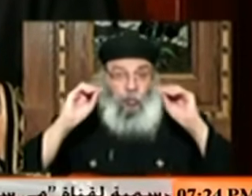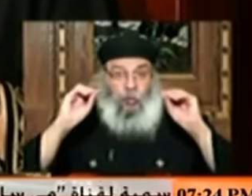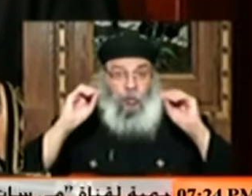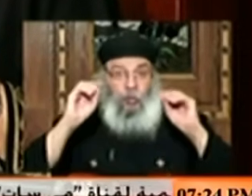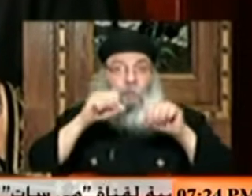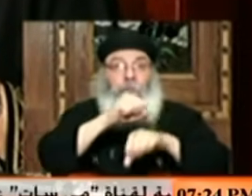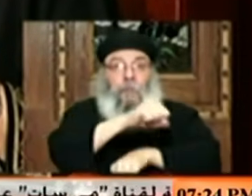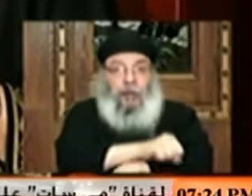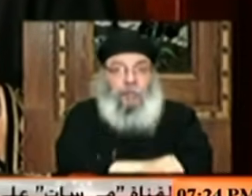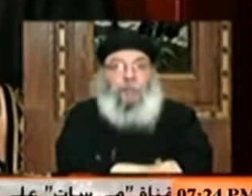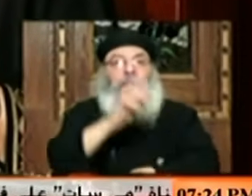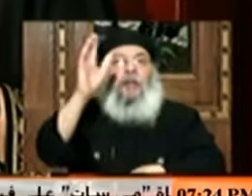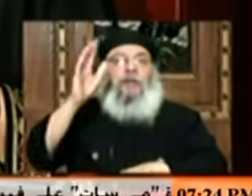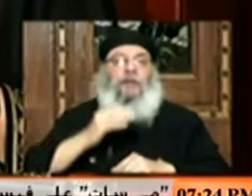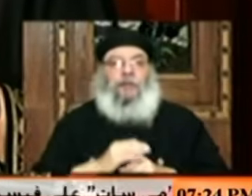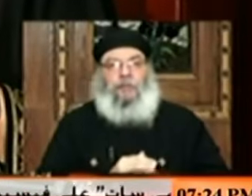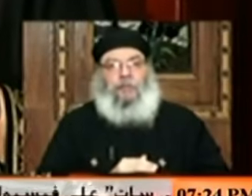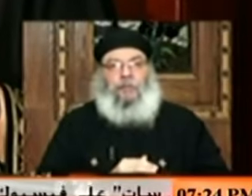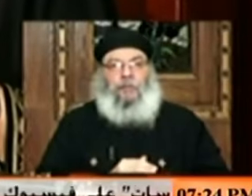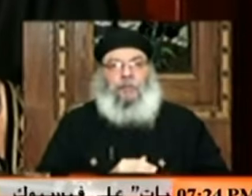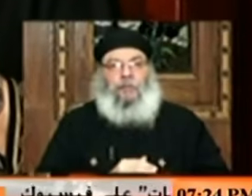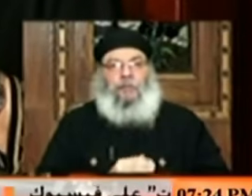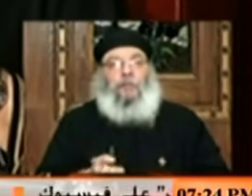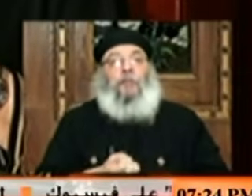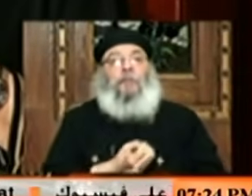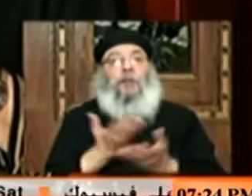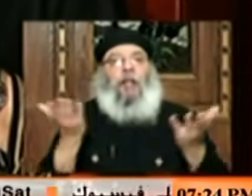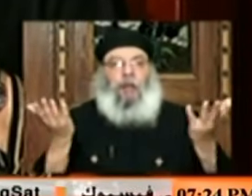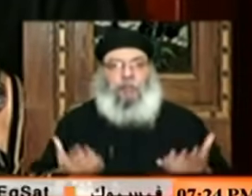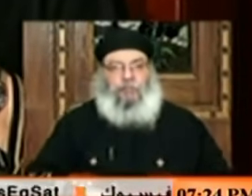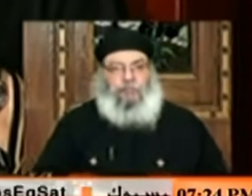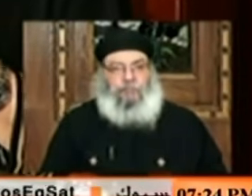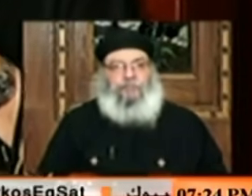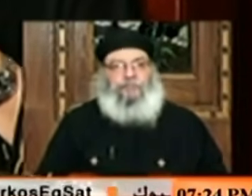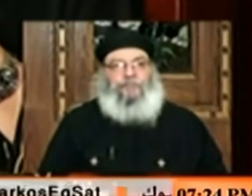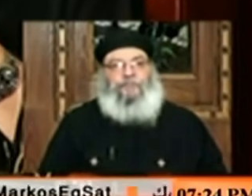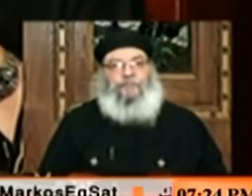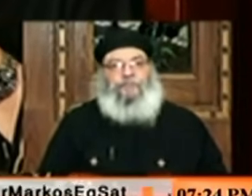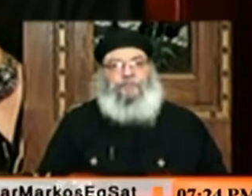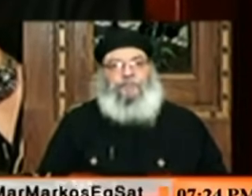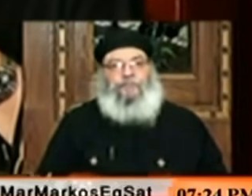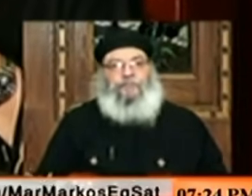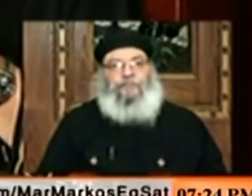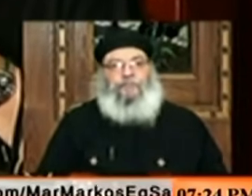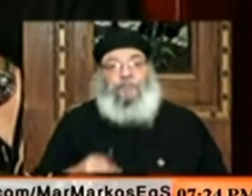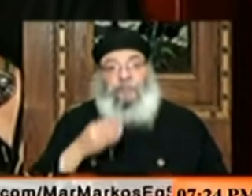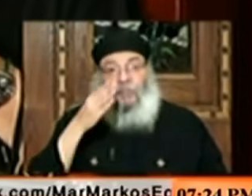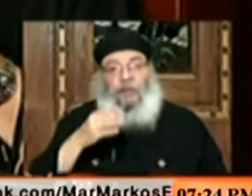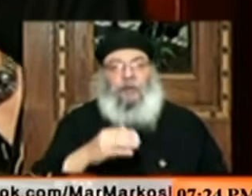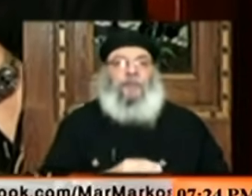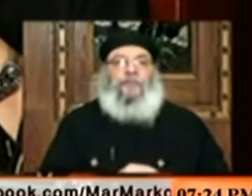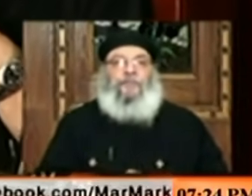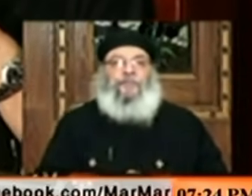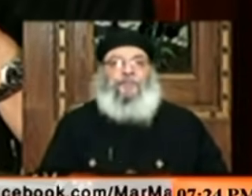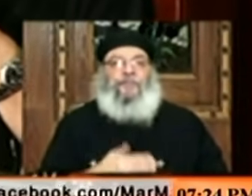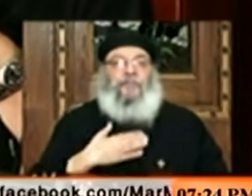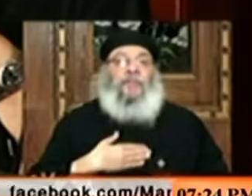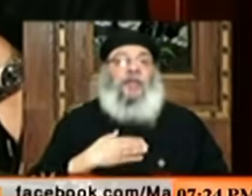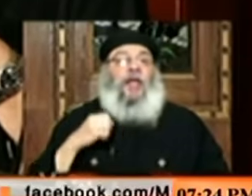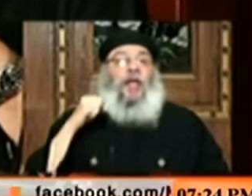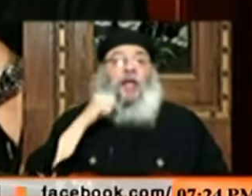بالعتق وللمصور بالاطلاق دي جت نبوه في سفر اشعياء